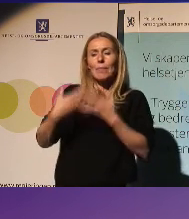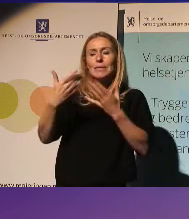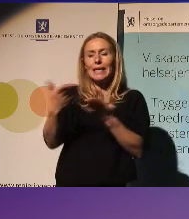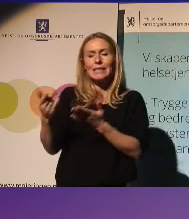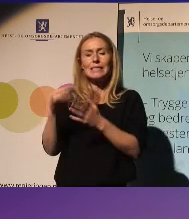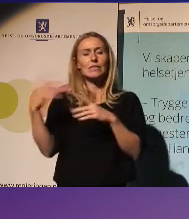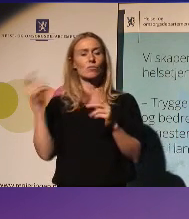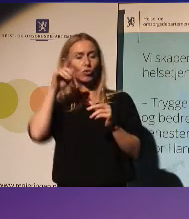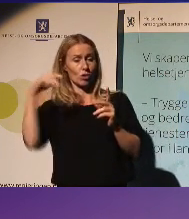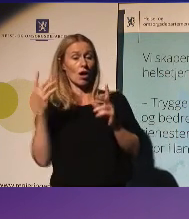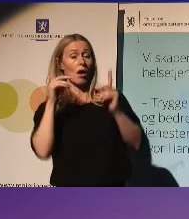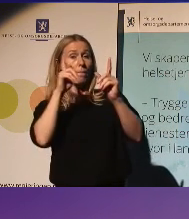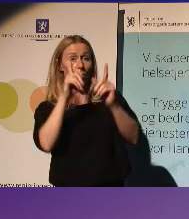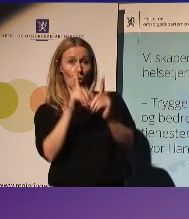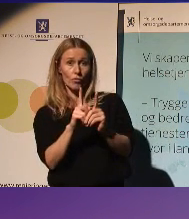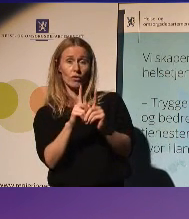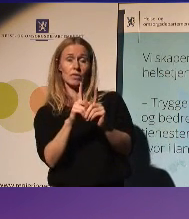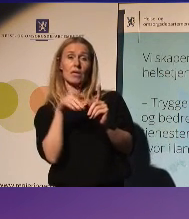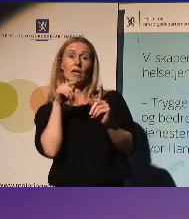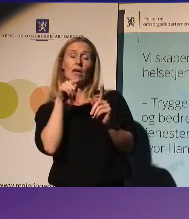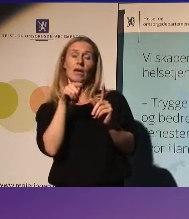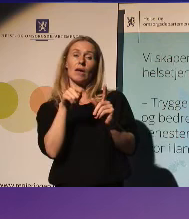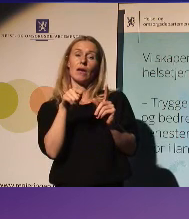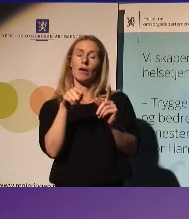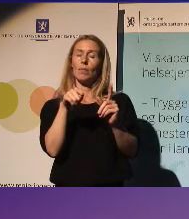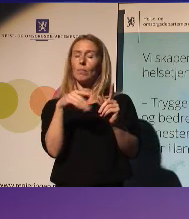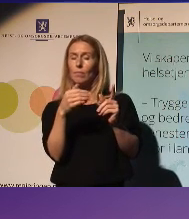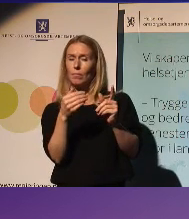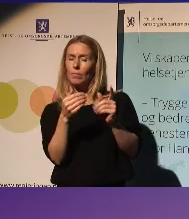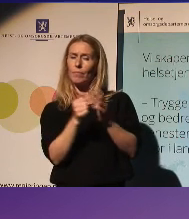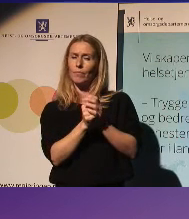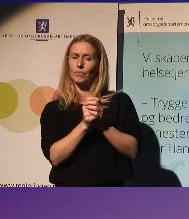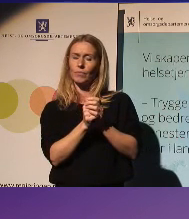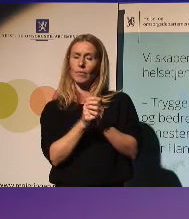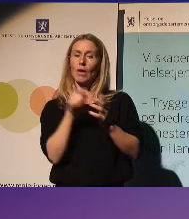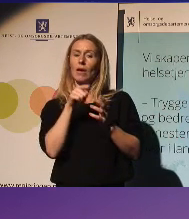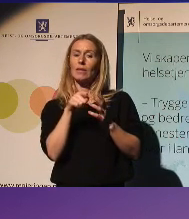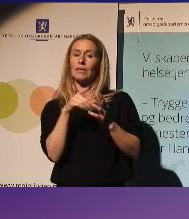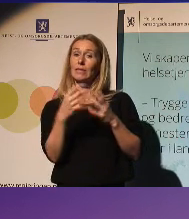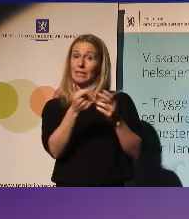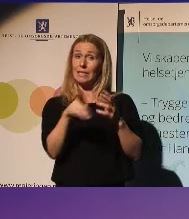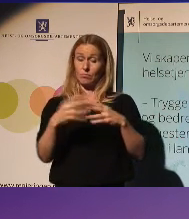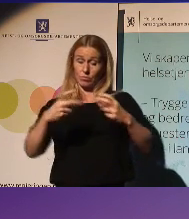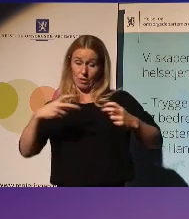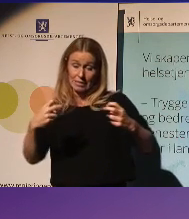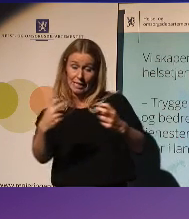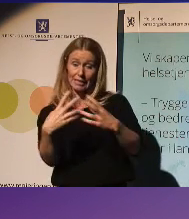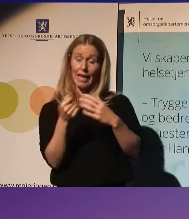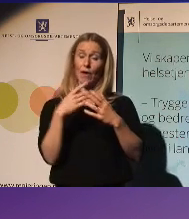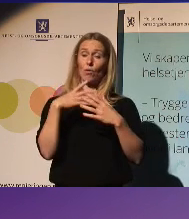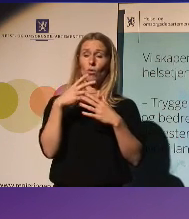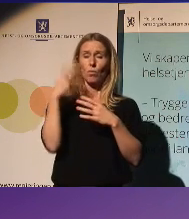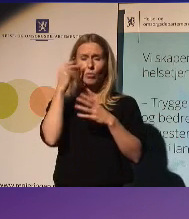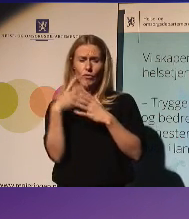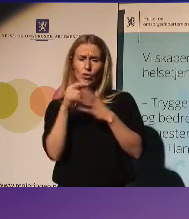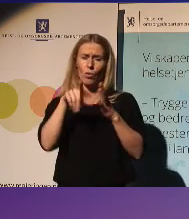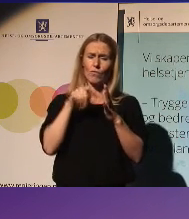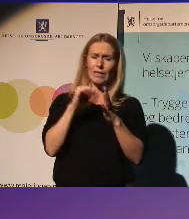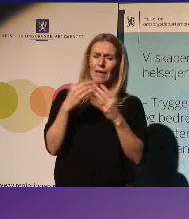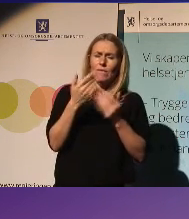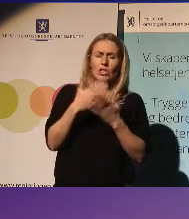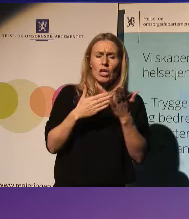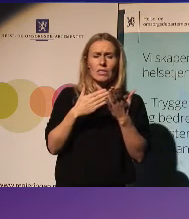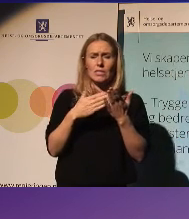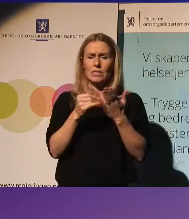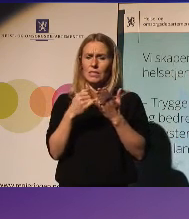å møte innbyggerne i øyehøyde, som statsråden beskrev det. De satt seg ned med han og gikk all in for å finne ut hva slags ressurser